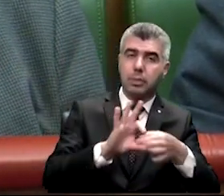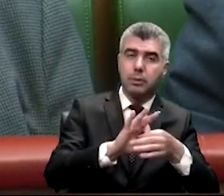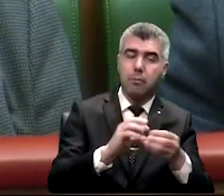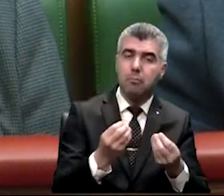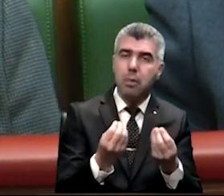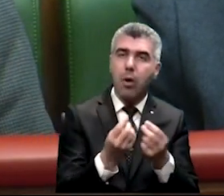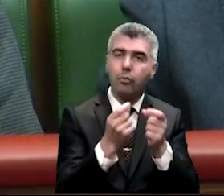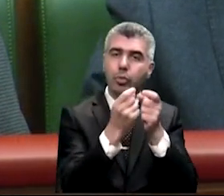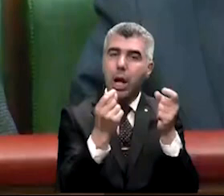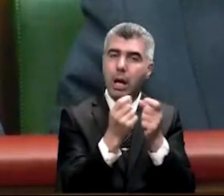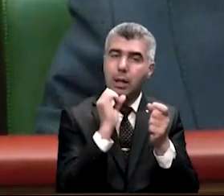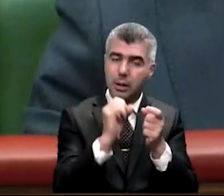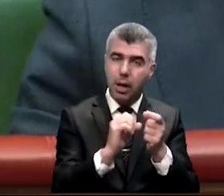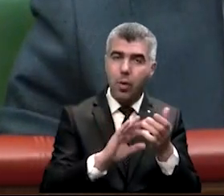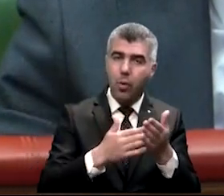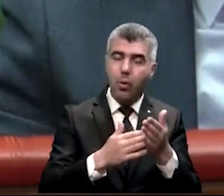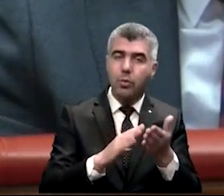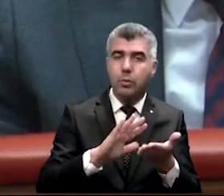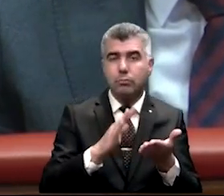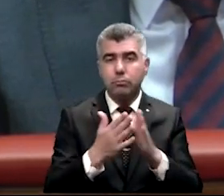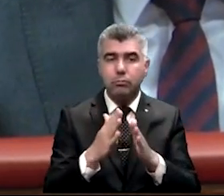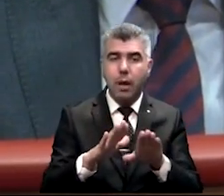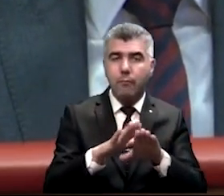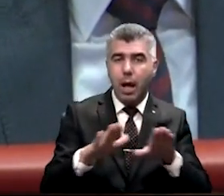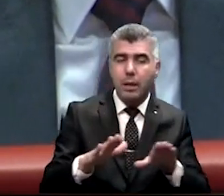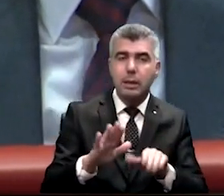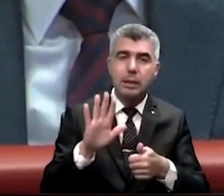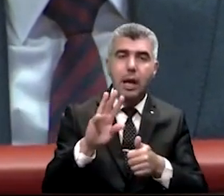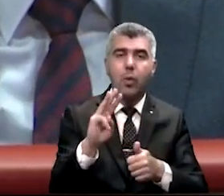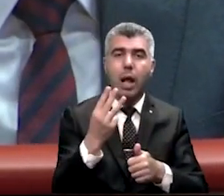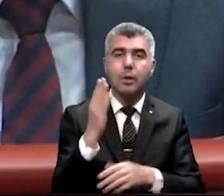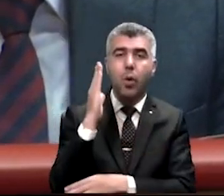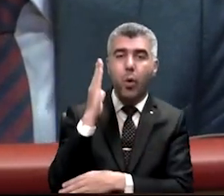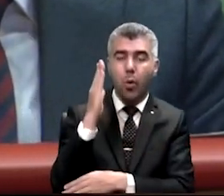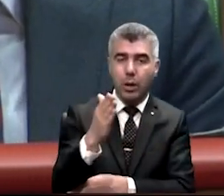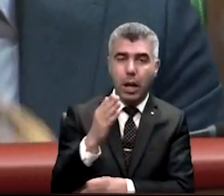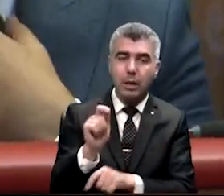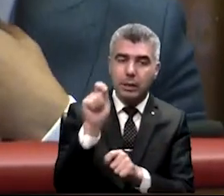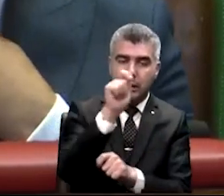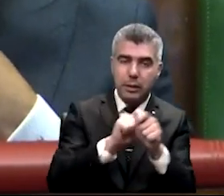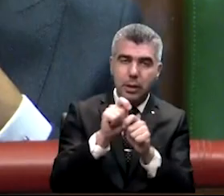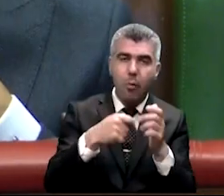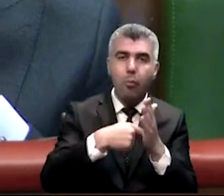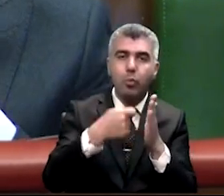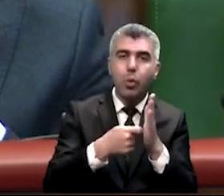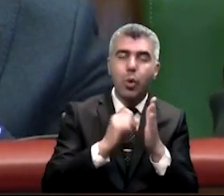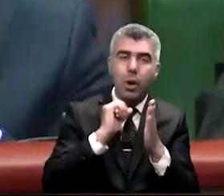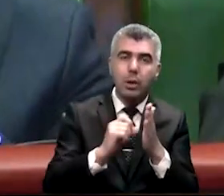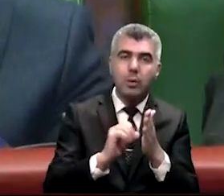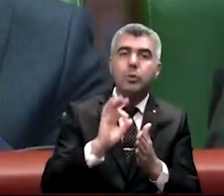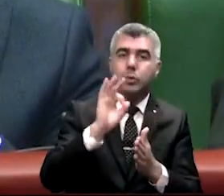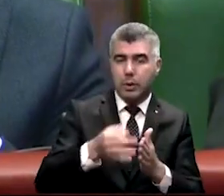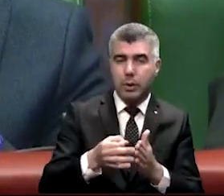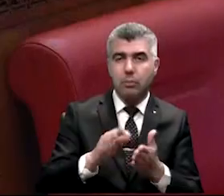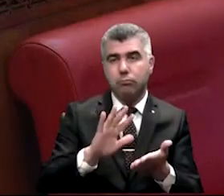والخاص مع القطاع الخاص تعبئه عقارات وقفيه بمساحه 36 هكتار لانجاز 18 مشروع استثماري مكنت من توفير